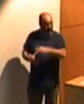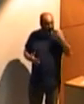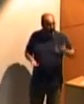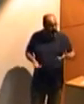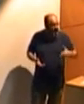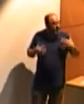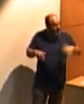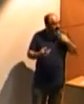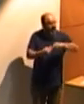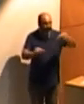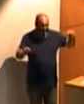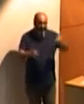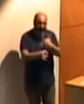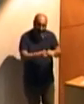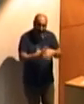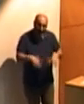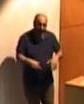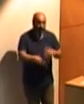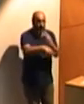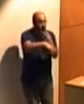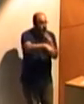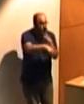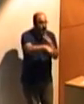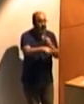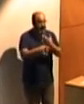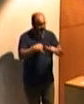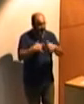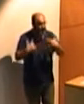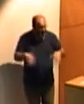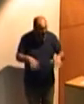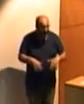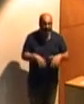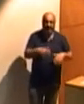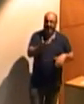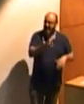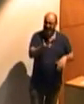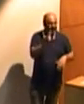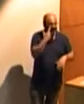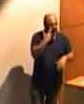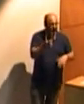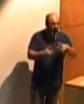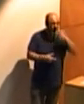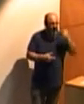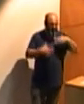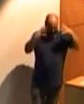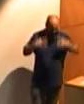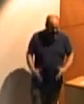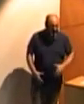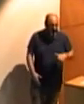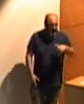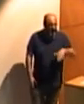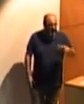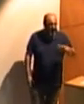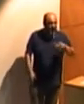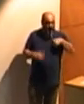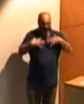artificiel on a des chromosomes artificielle et les vous savez les humains nous avons 3 milliards 3 milliards de paires